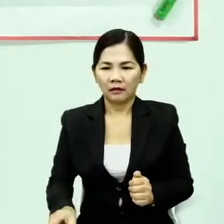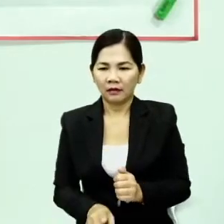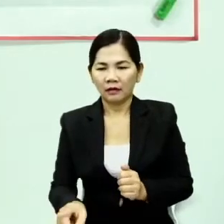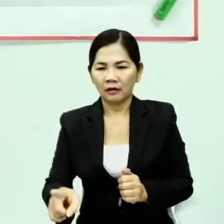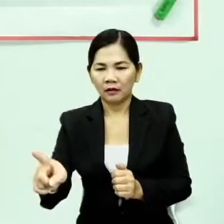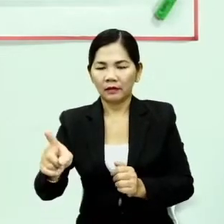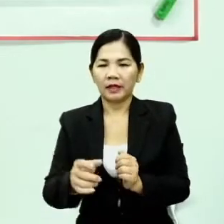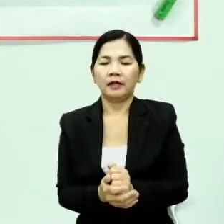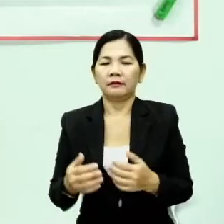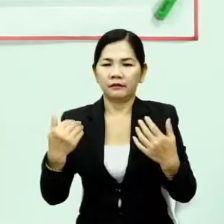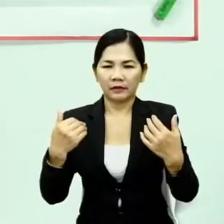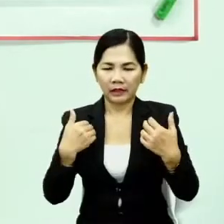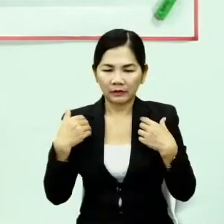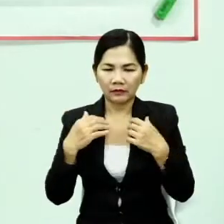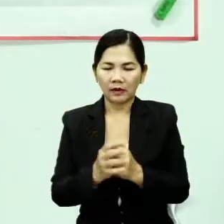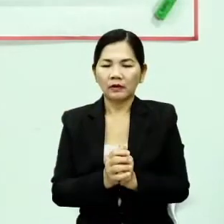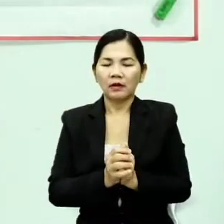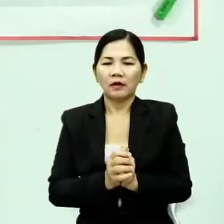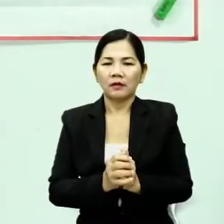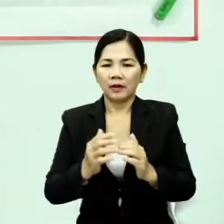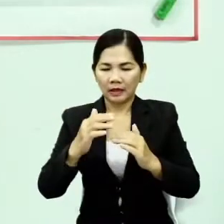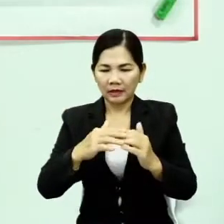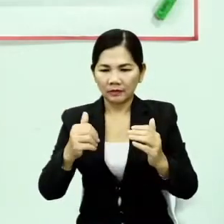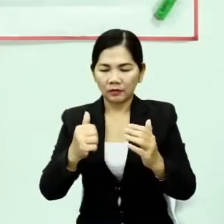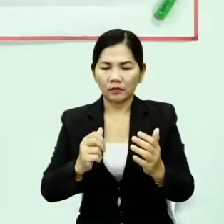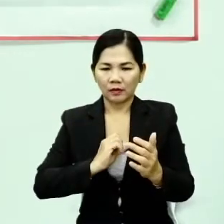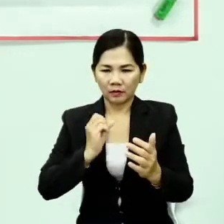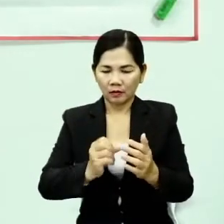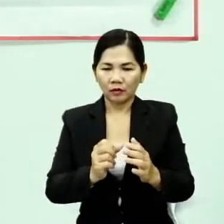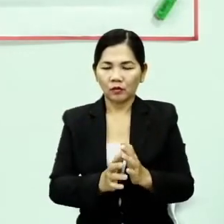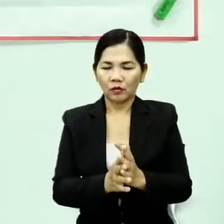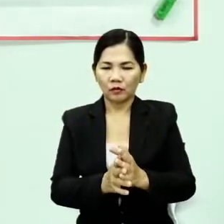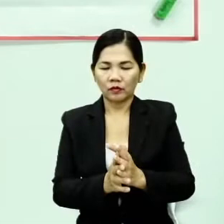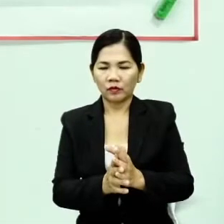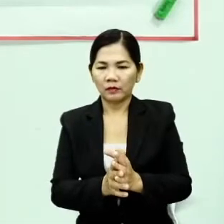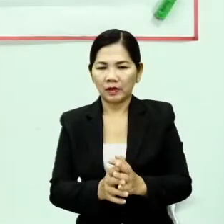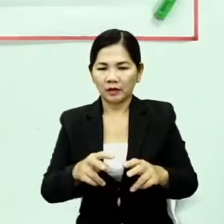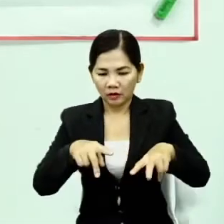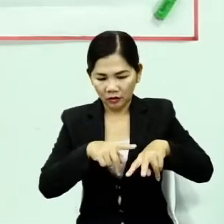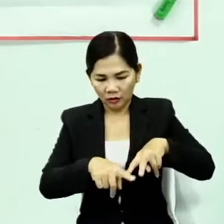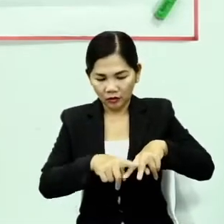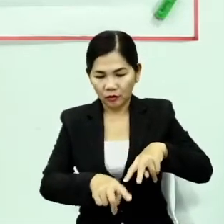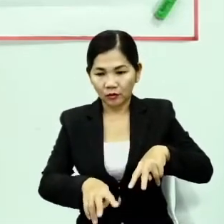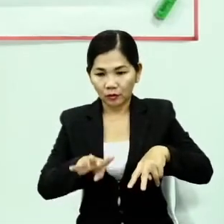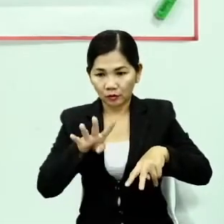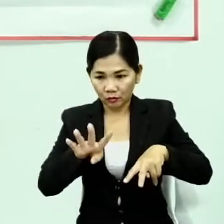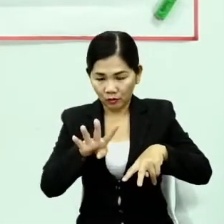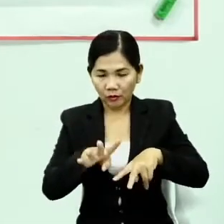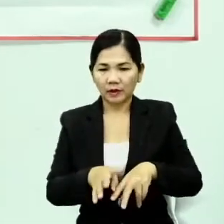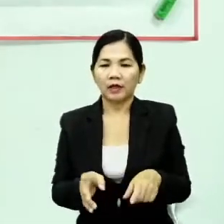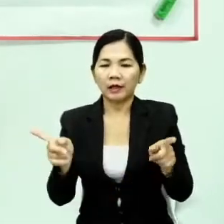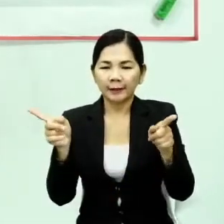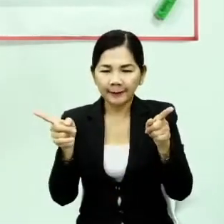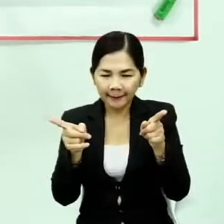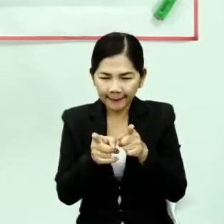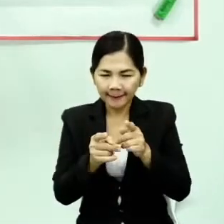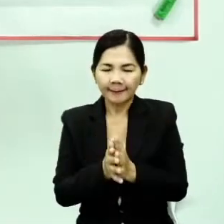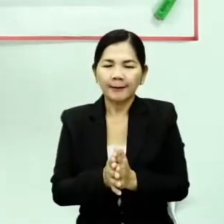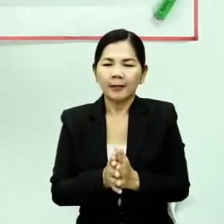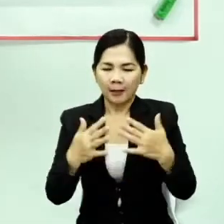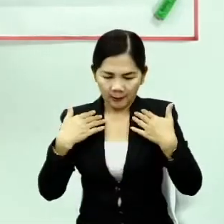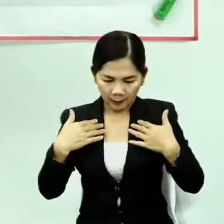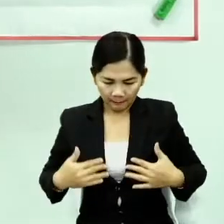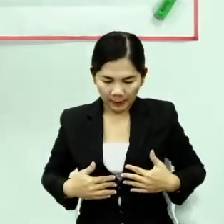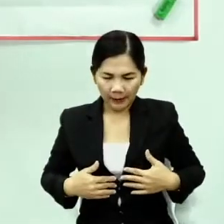xá chà vía chà miên lạc nạ xung quá thăng viên miên chướng chà bún chà clay clay nà con á chà hai khuôn